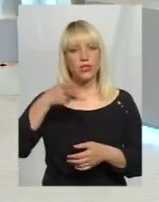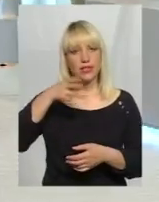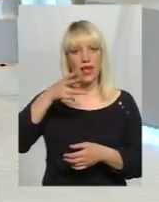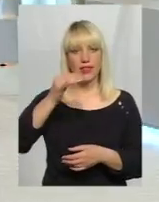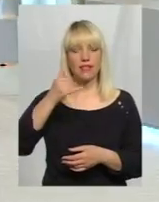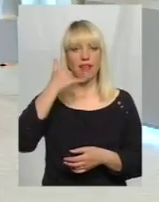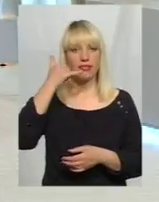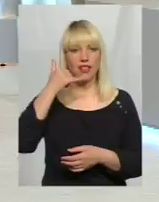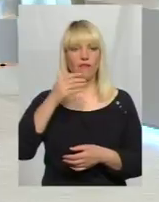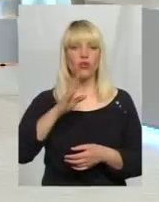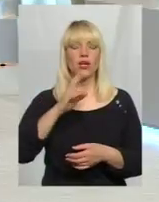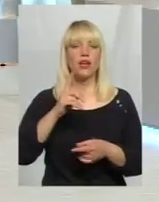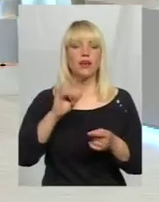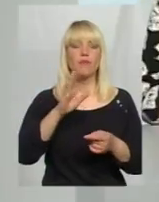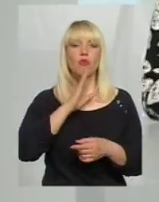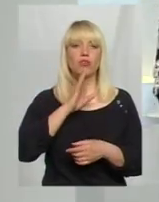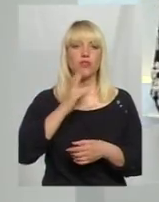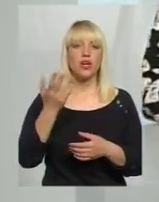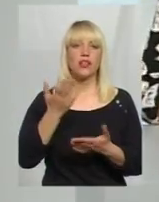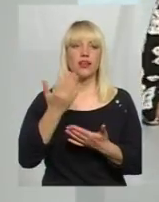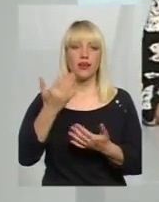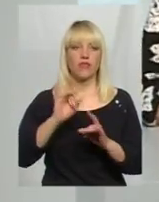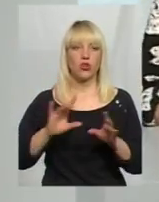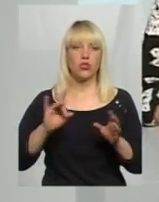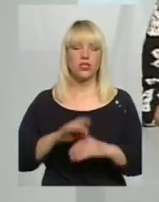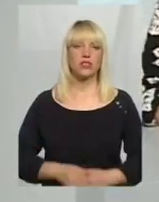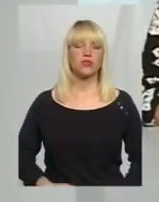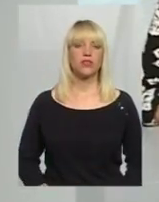з перемогою. Це тих дівчаток, про яких ви тільки що говорили. Щоправда, їх тільки три.